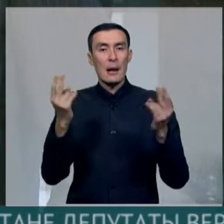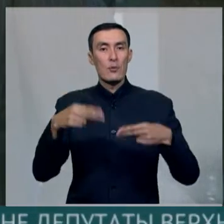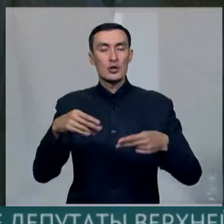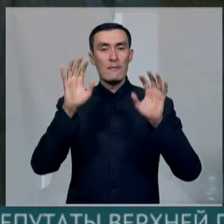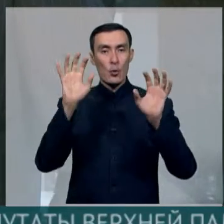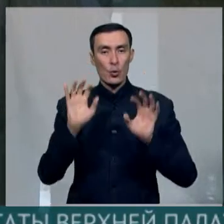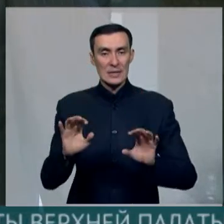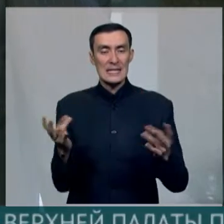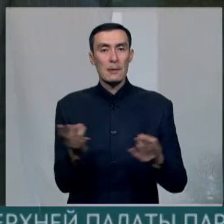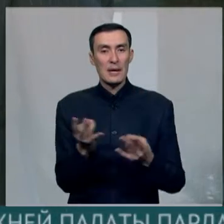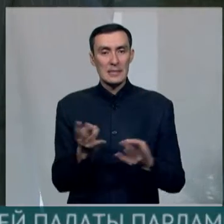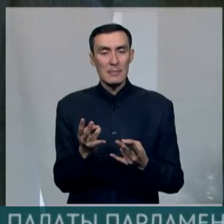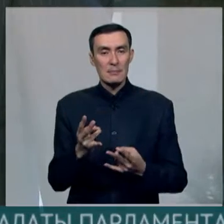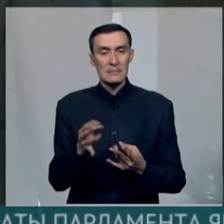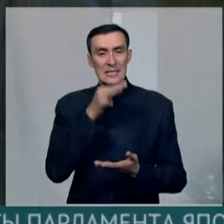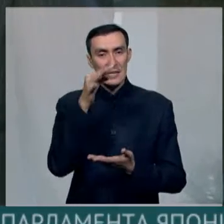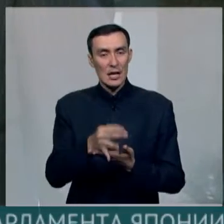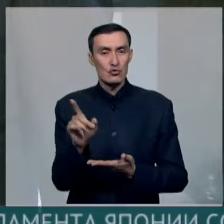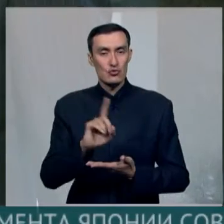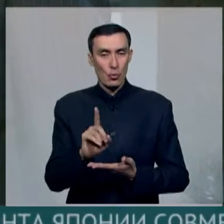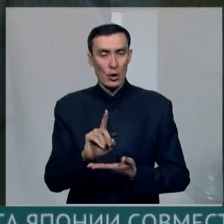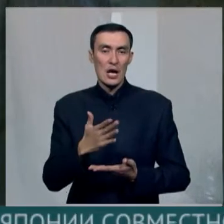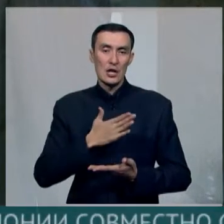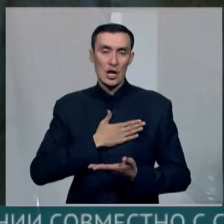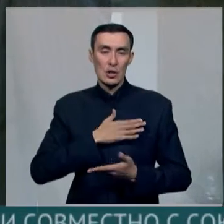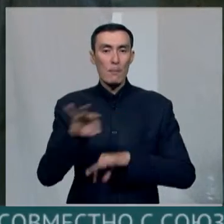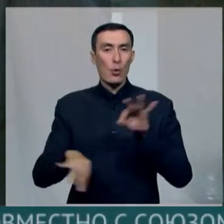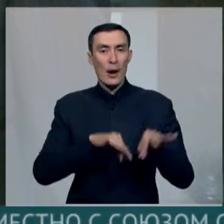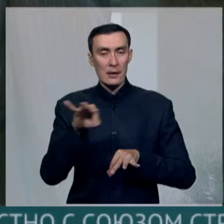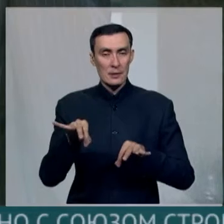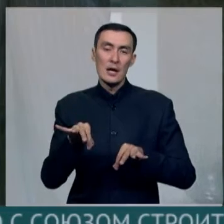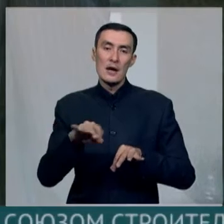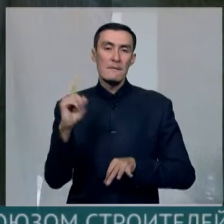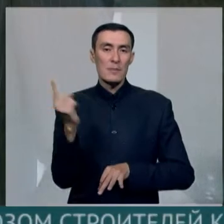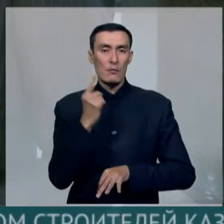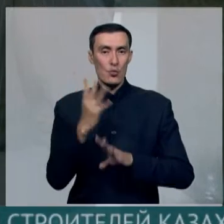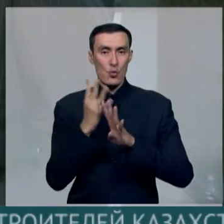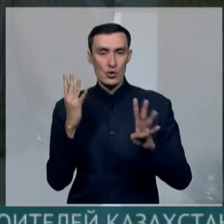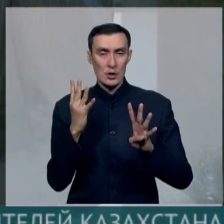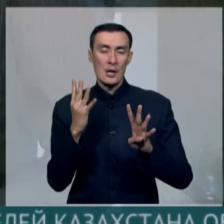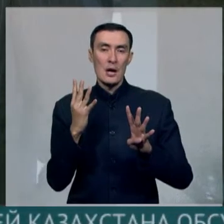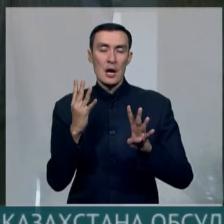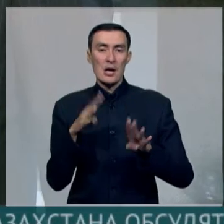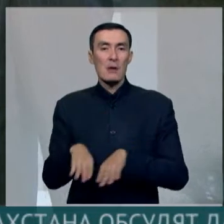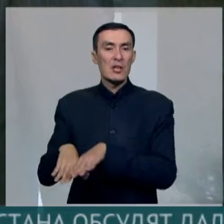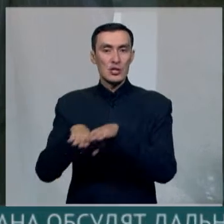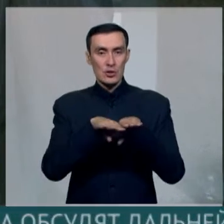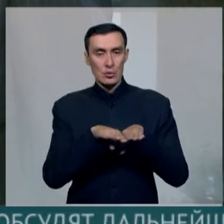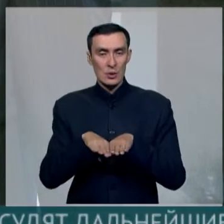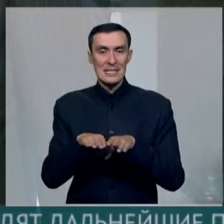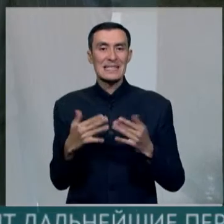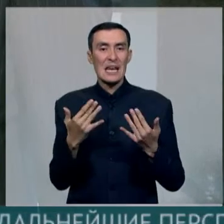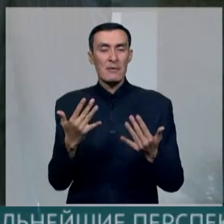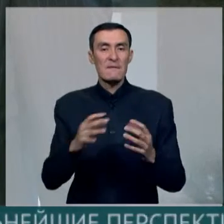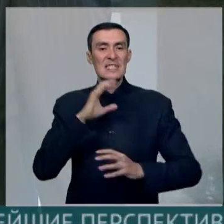И необходимо сказать, что наш проект закона в первую очередь гармонизирует с